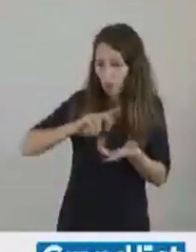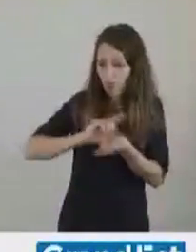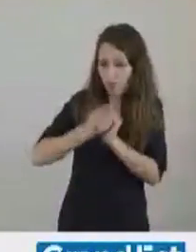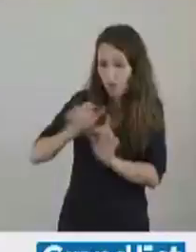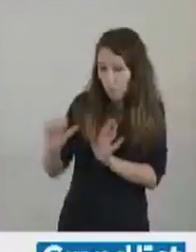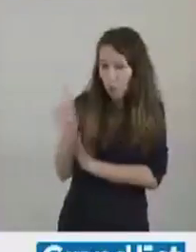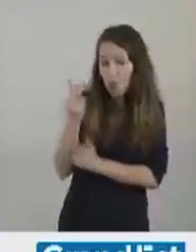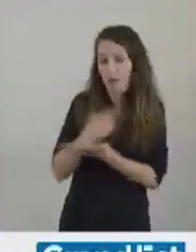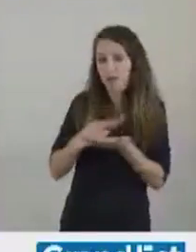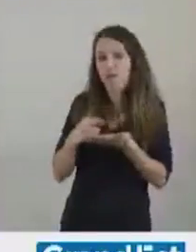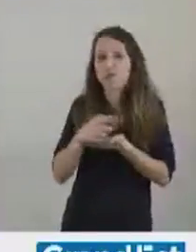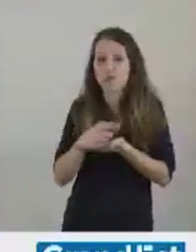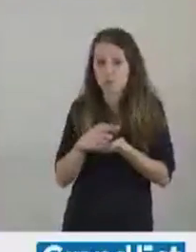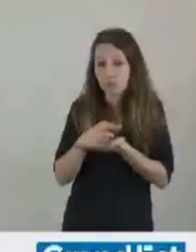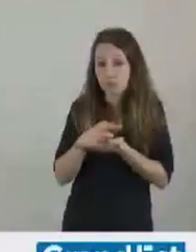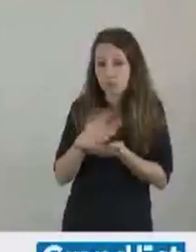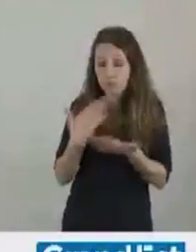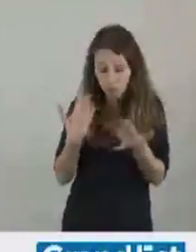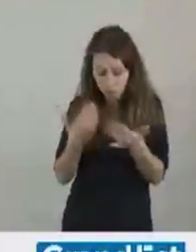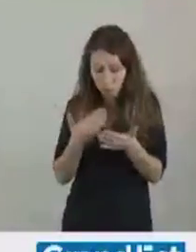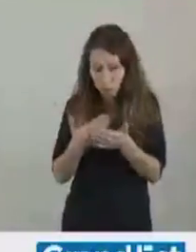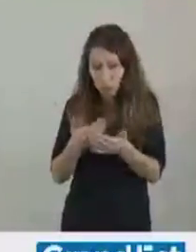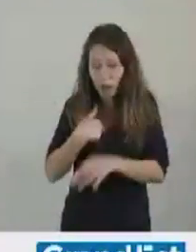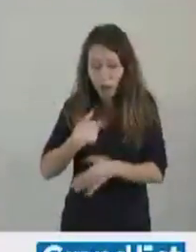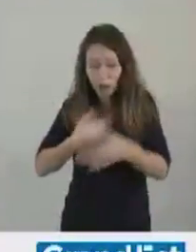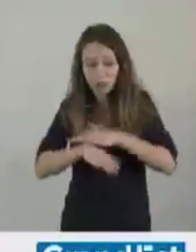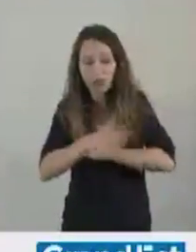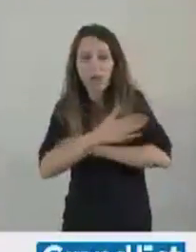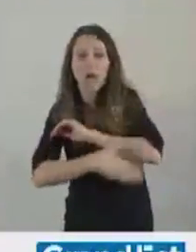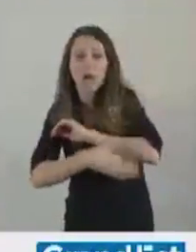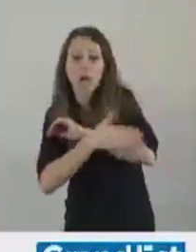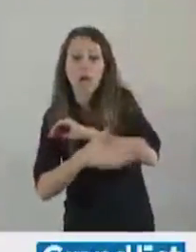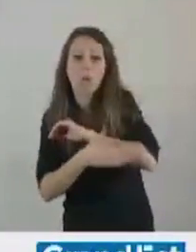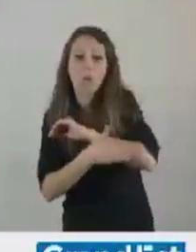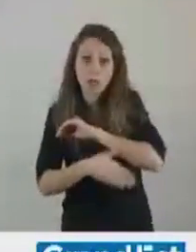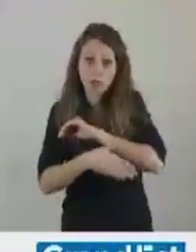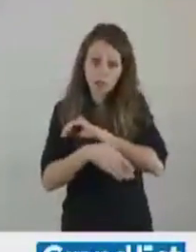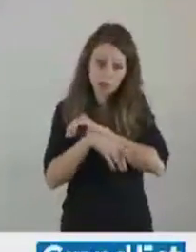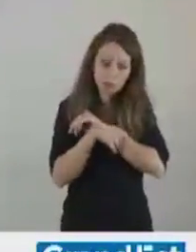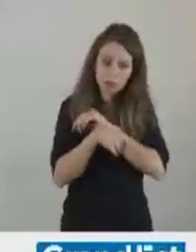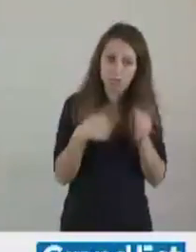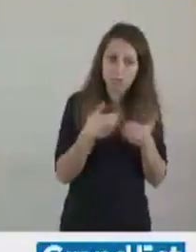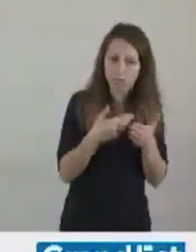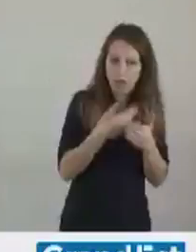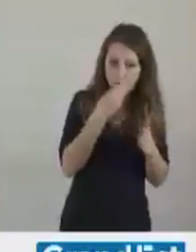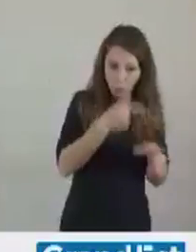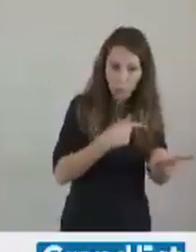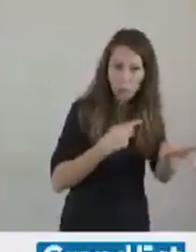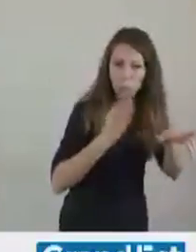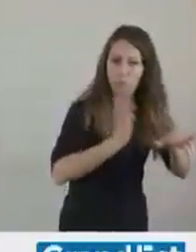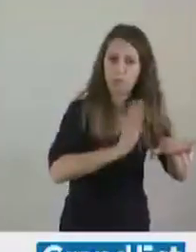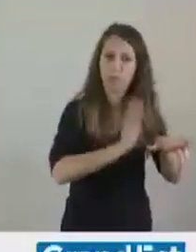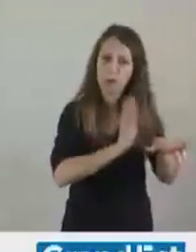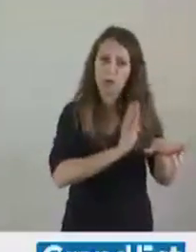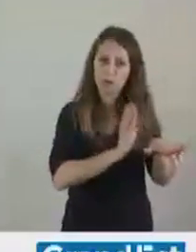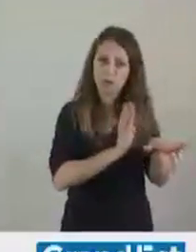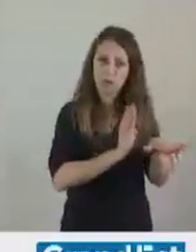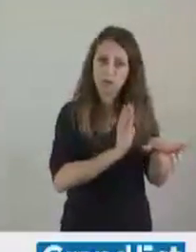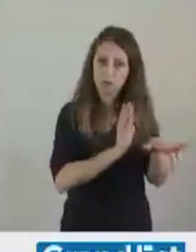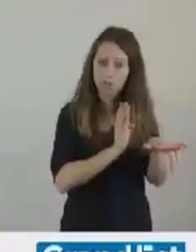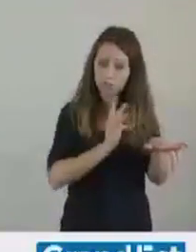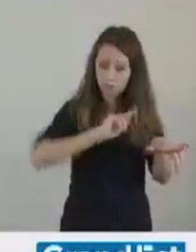attente forte dans nos campagnes, parce que c'est, cher Franck, avant